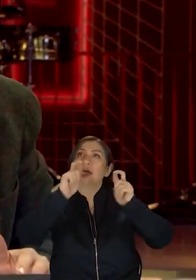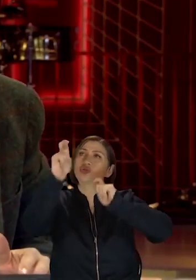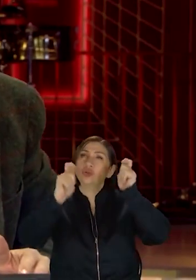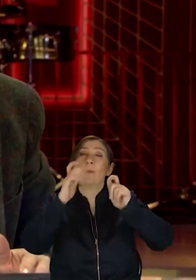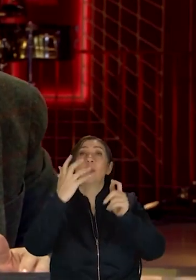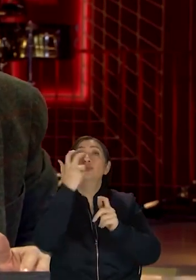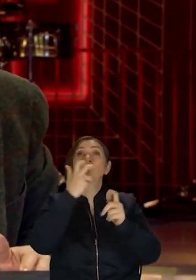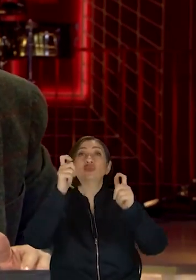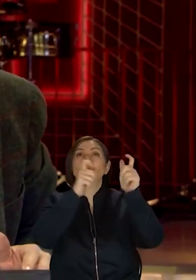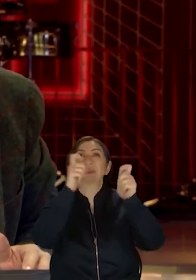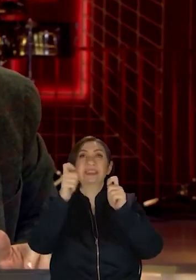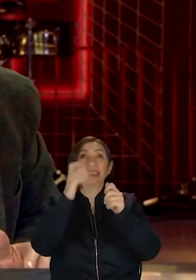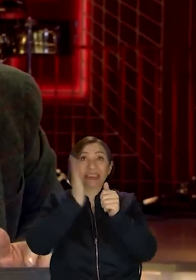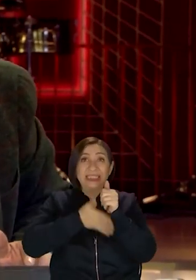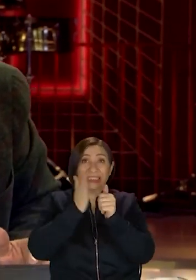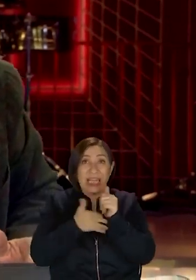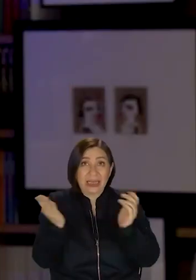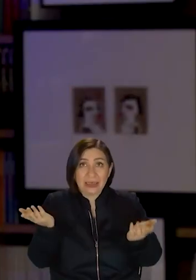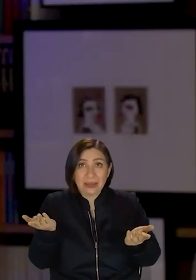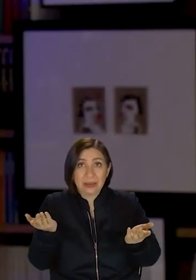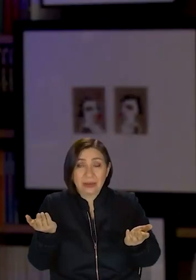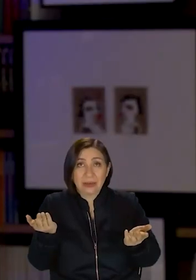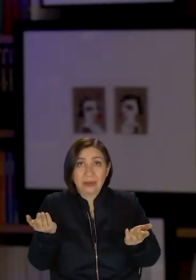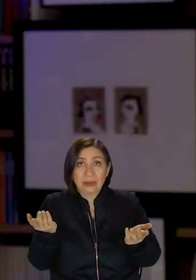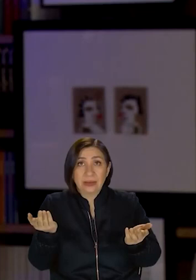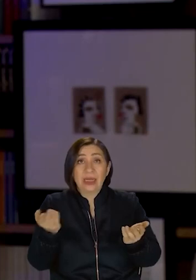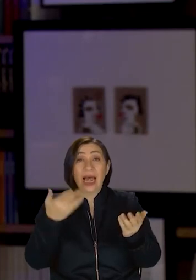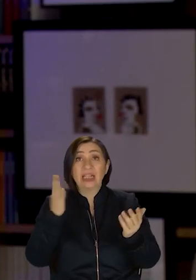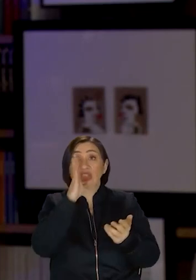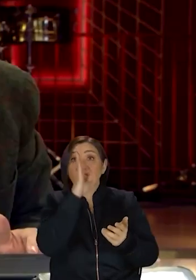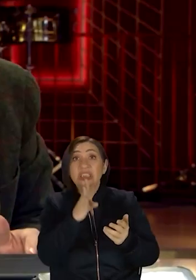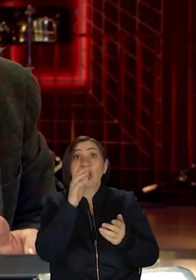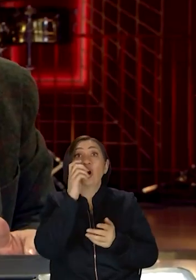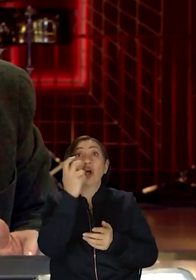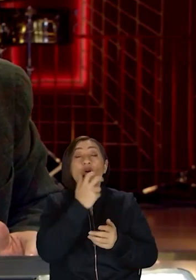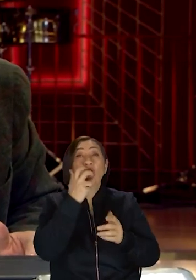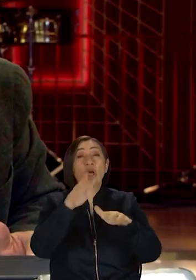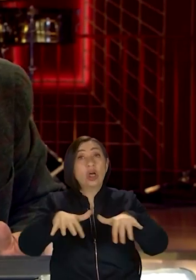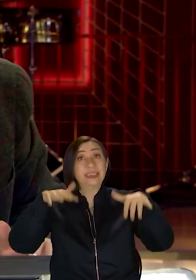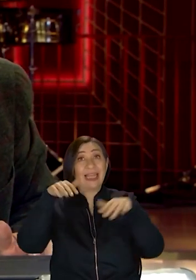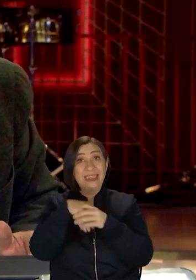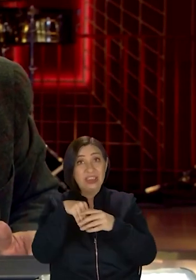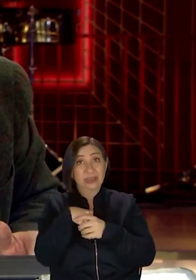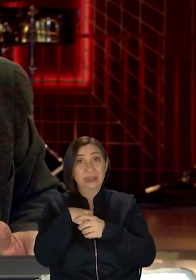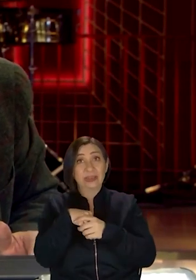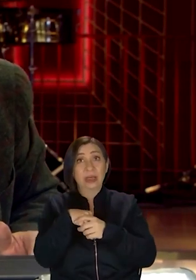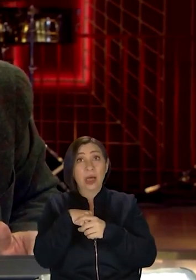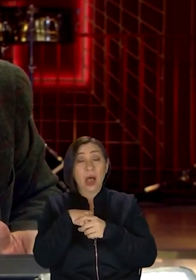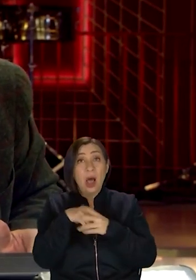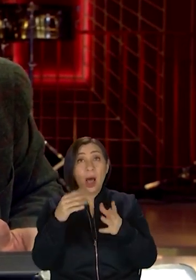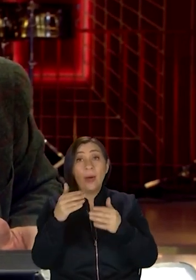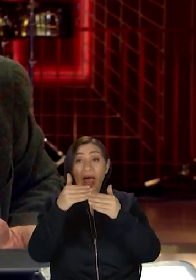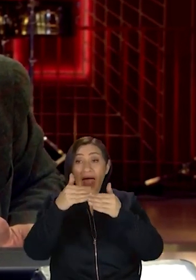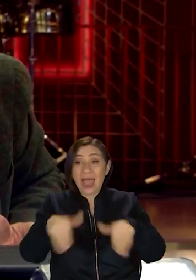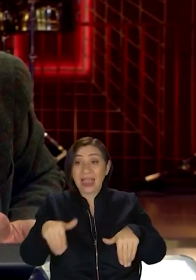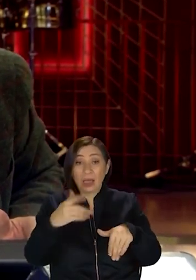yine bütün konser dünyada konserlerde çoğunlukla kapattırırlar. Hele hele ciddi konserler için. Ama ve lakin engel